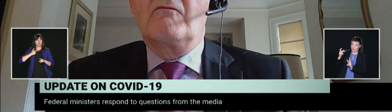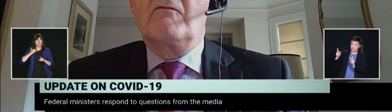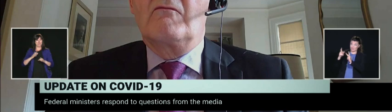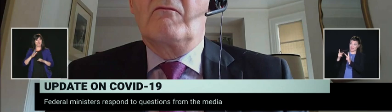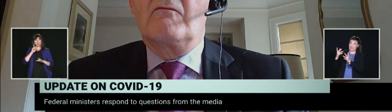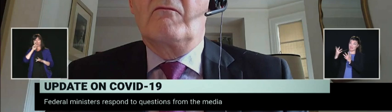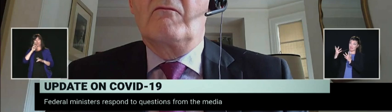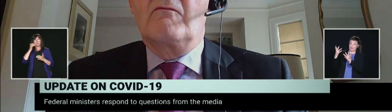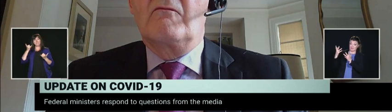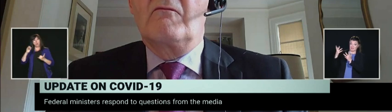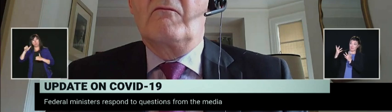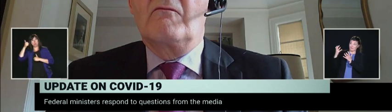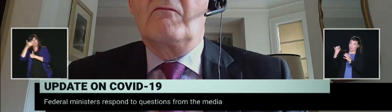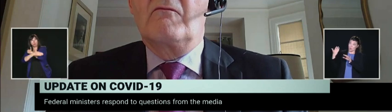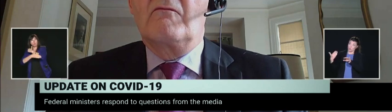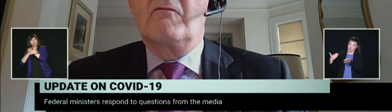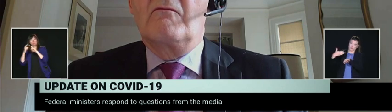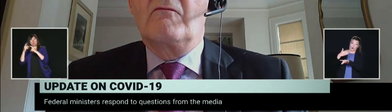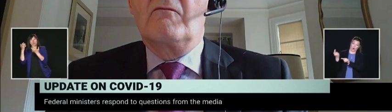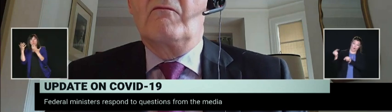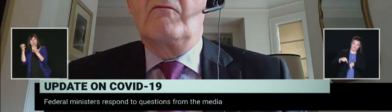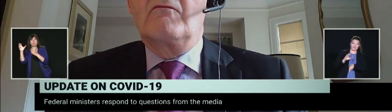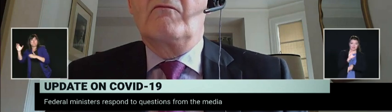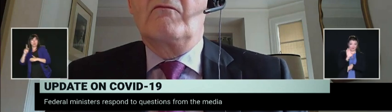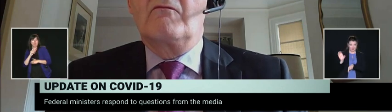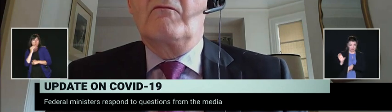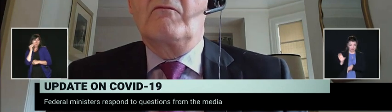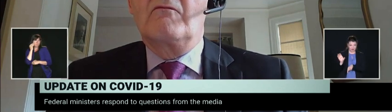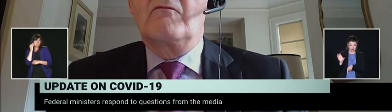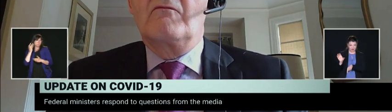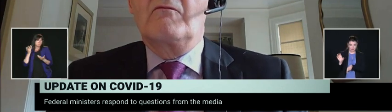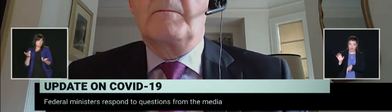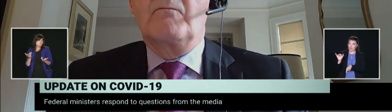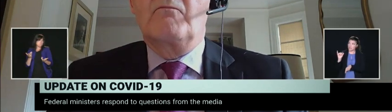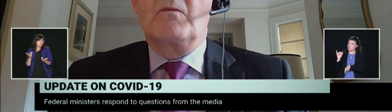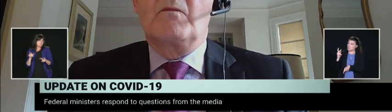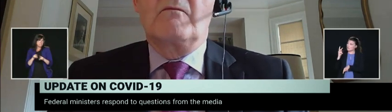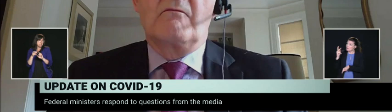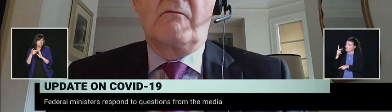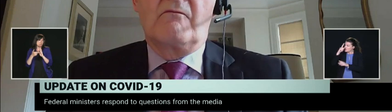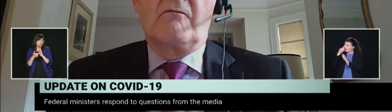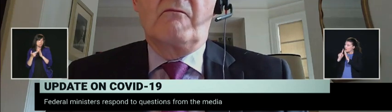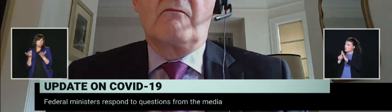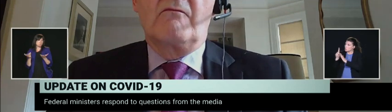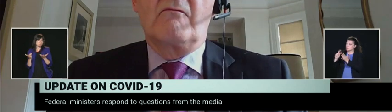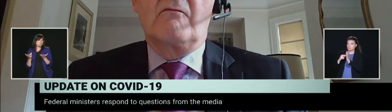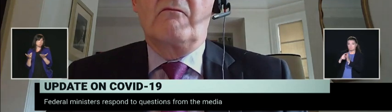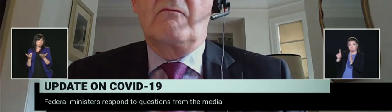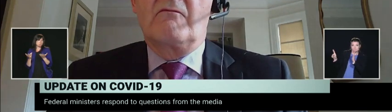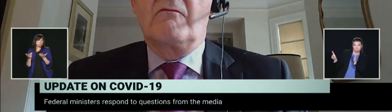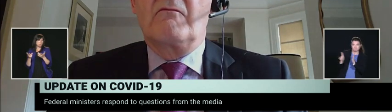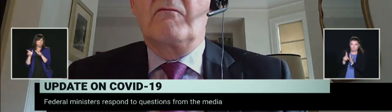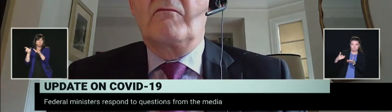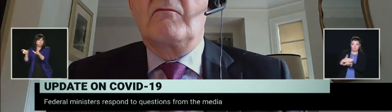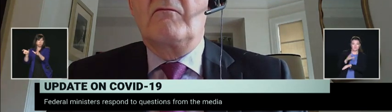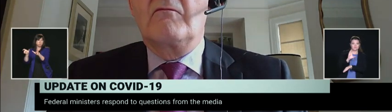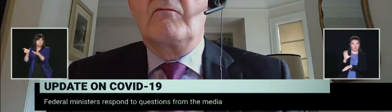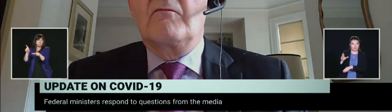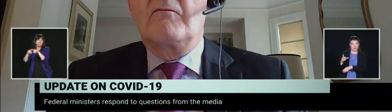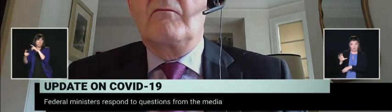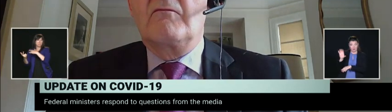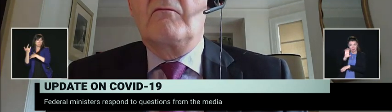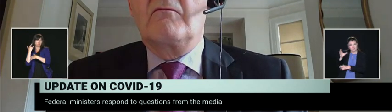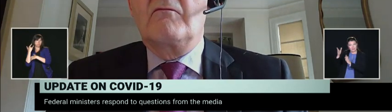eux aussi être interdits s'ils montrent de la température, et dans ces cas-là, comme il s'agit de Canadiens et donc ils veulent revenir à la